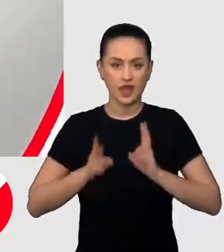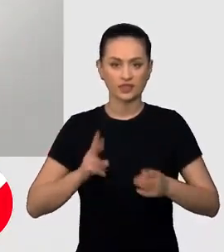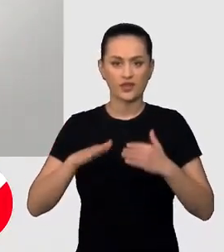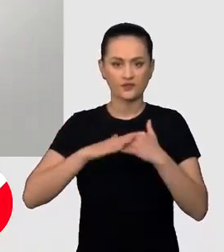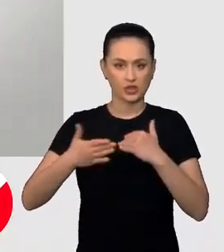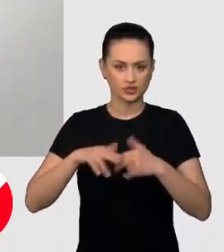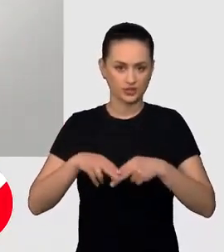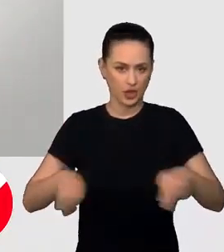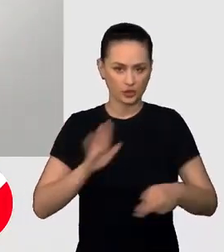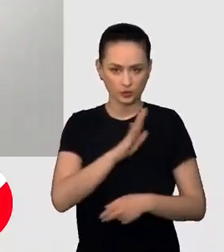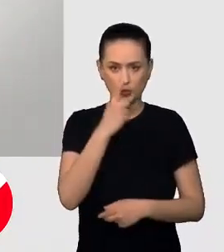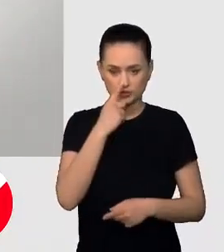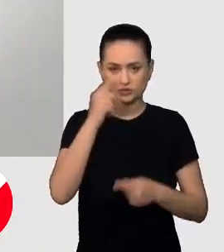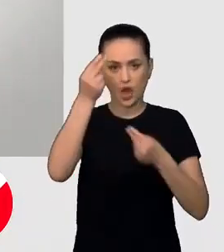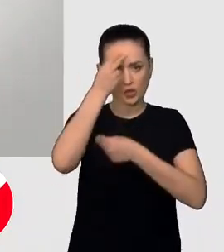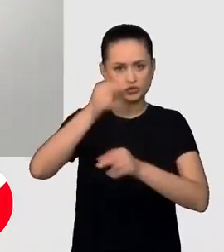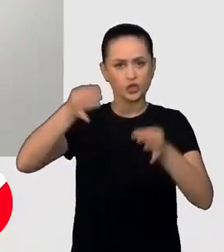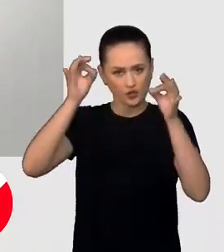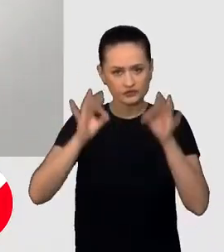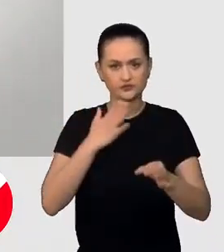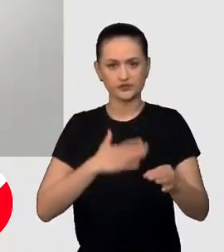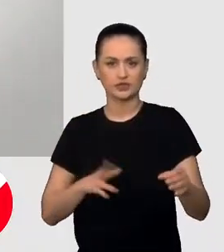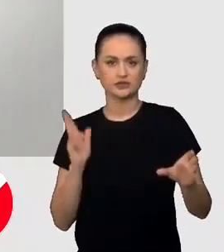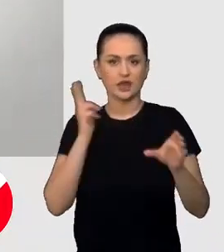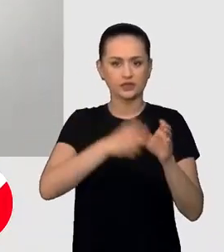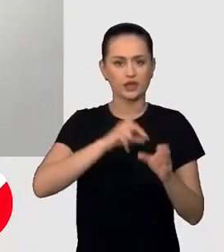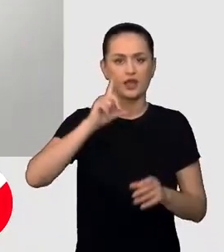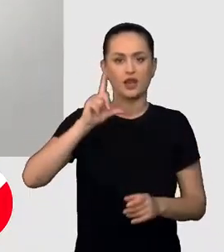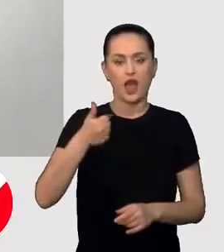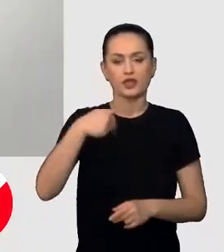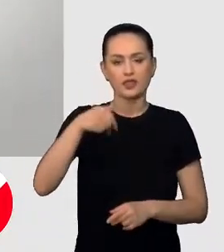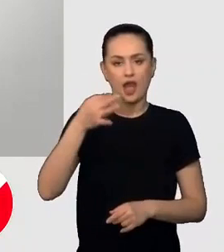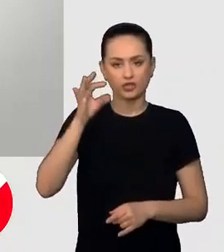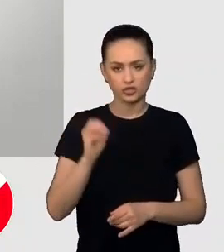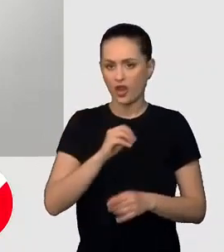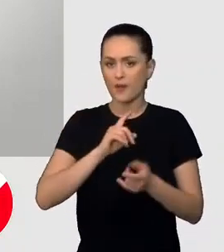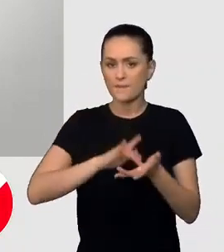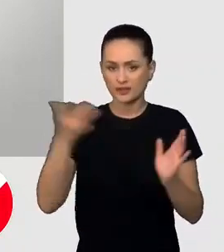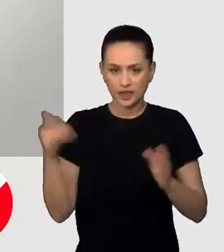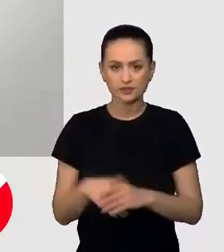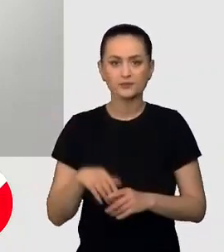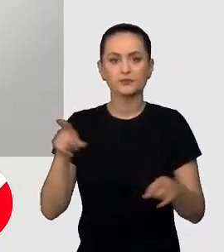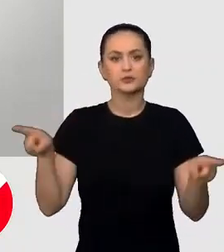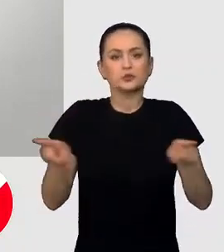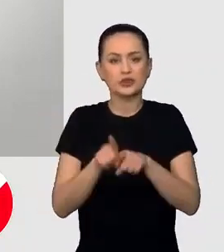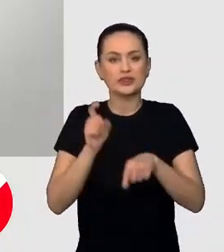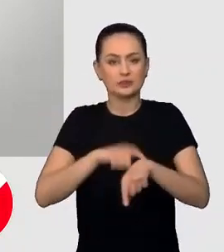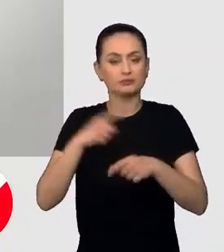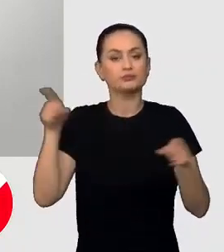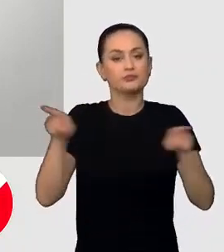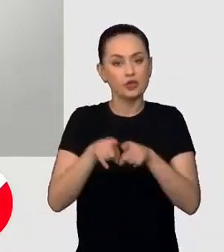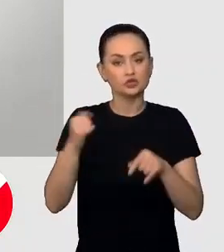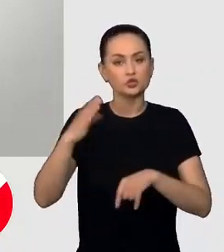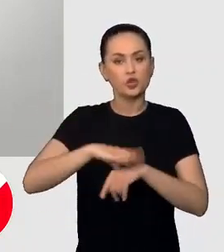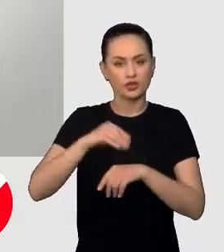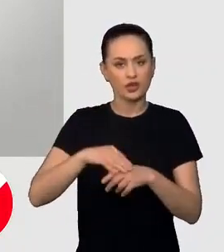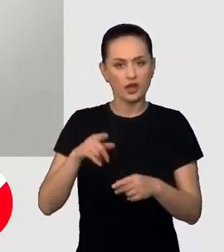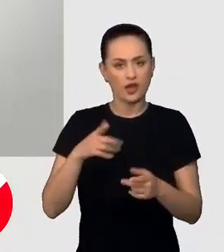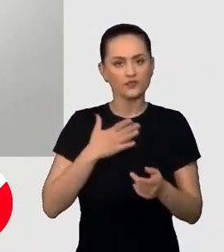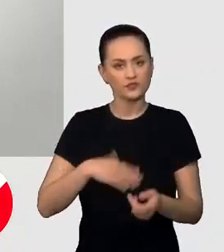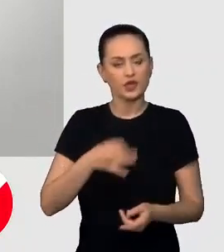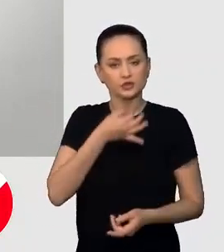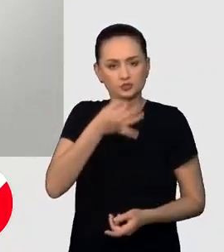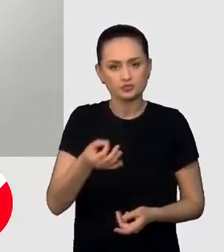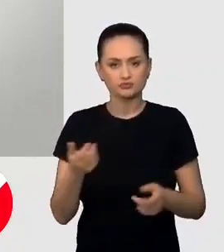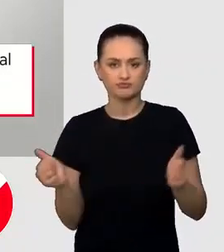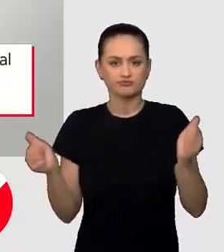Finlanda, vecinul neutru al Rusiei, a anunțat oficial că vrea să adere fără întârziere la NATO. La scurt timp și Suedia și-a exprimat dorința de a